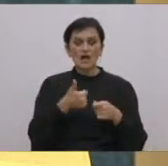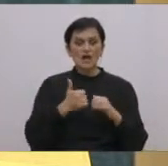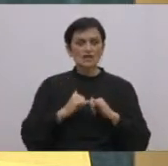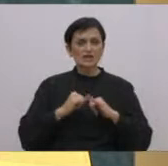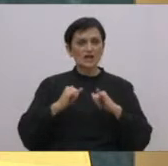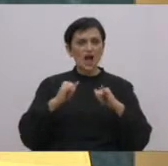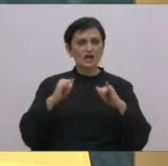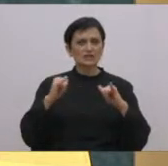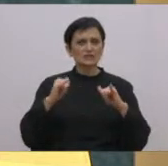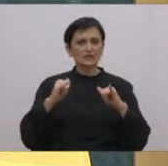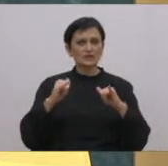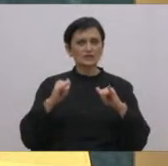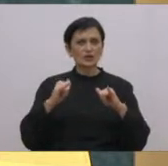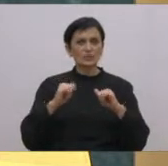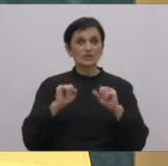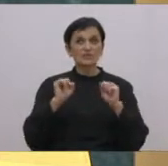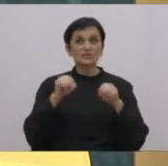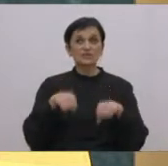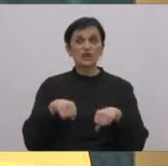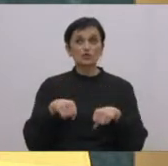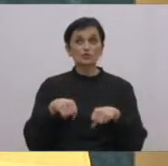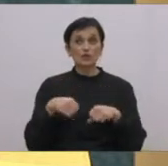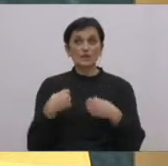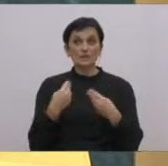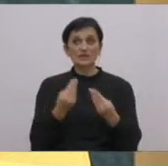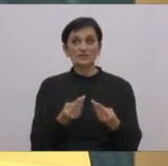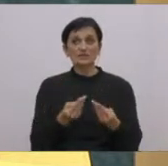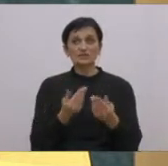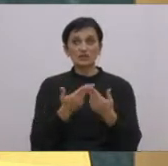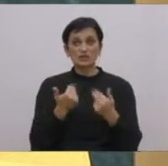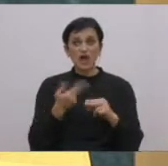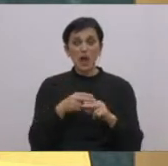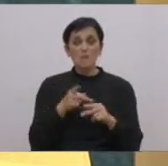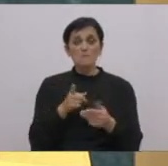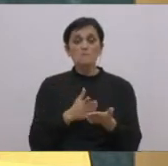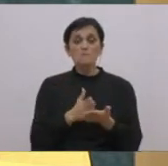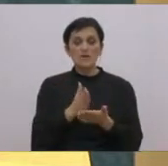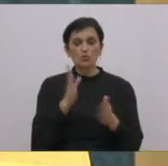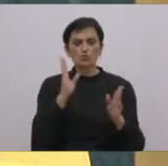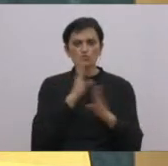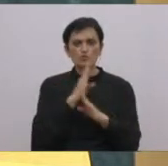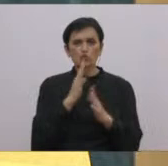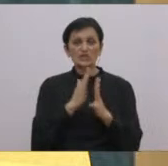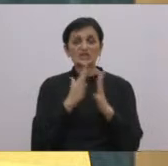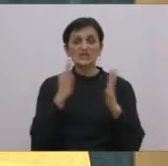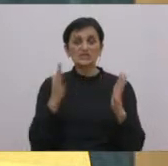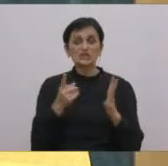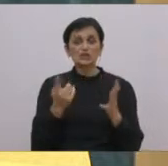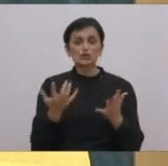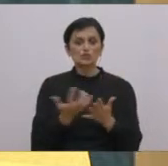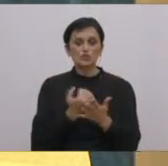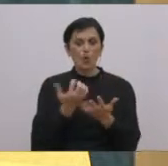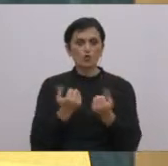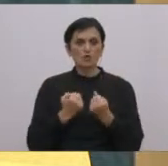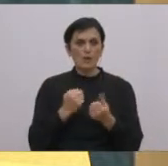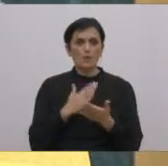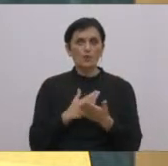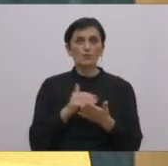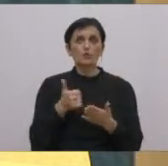განვითარების საშუალებას იძლევა და ამ მიმართულებით ბუნებრივია ეს დიდი მონაპოვარი არის. ისევე